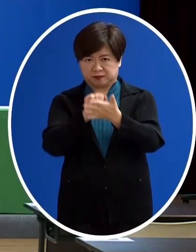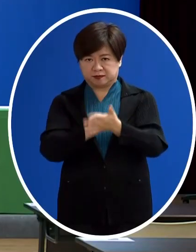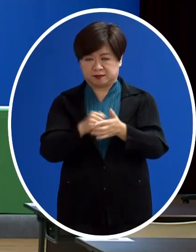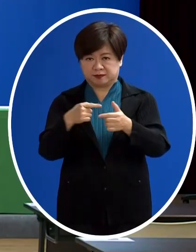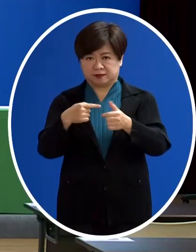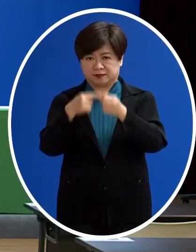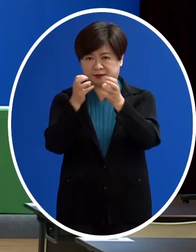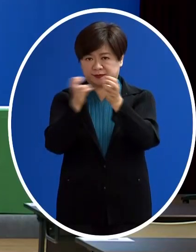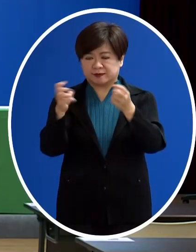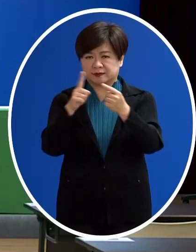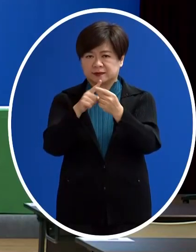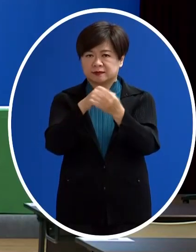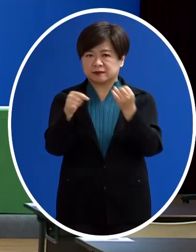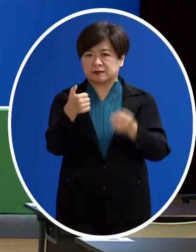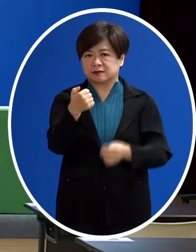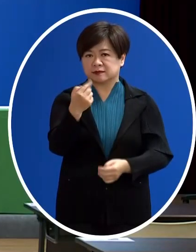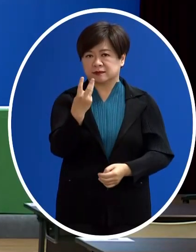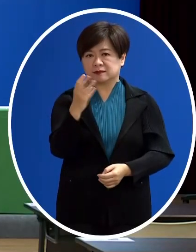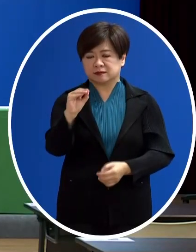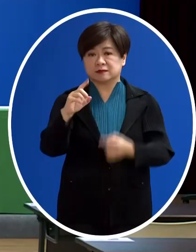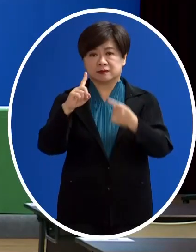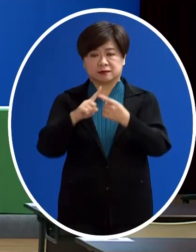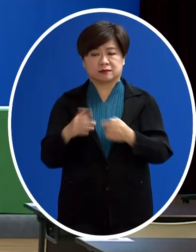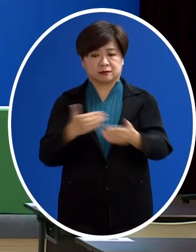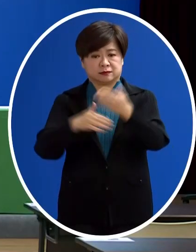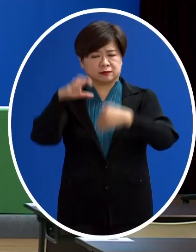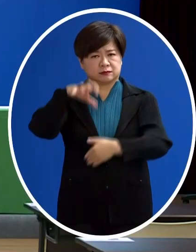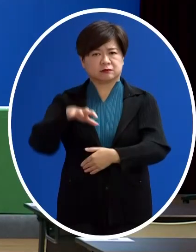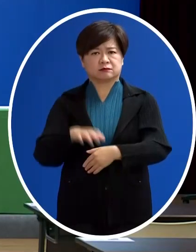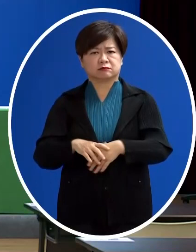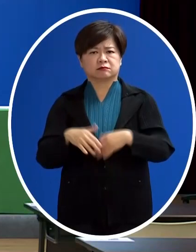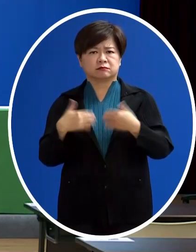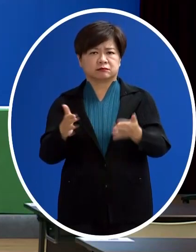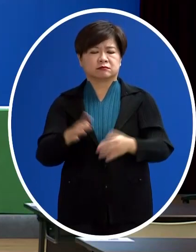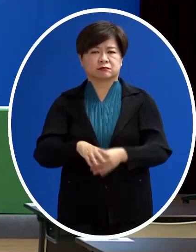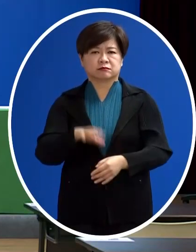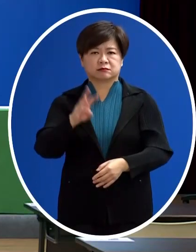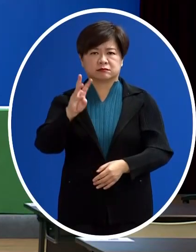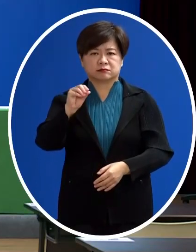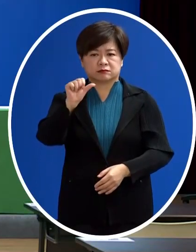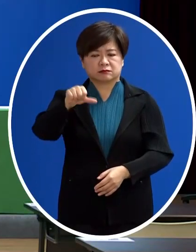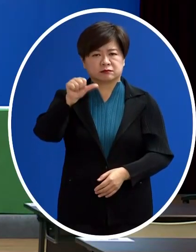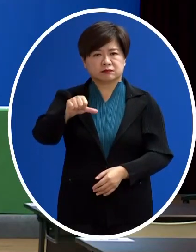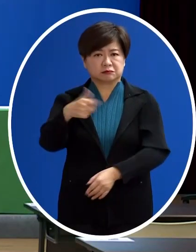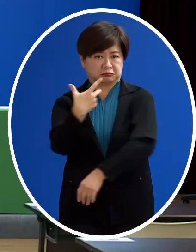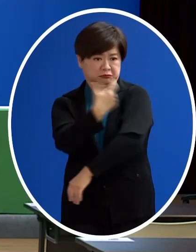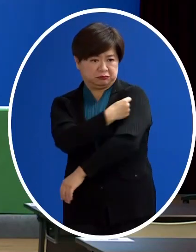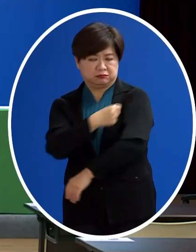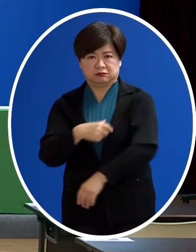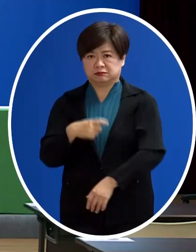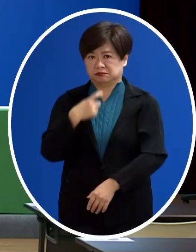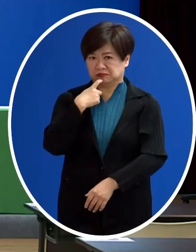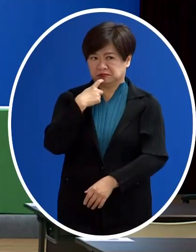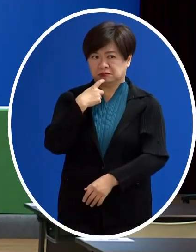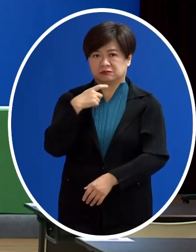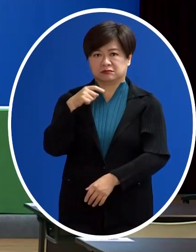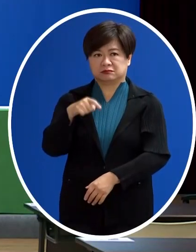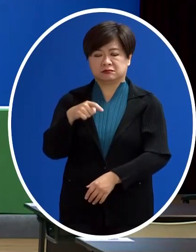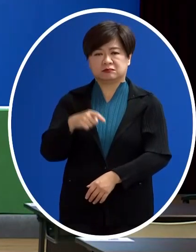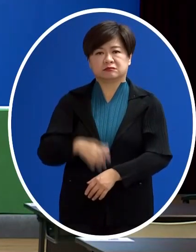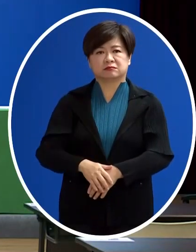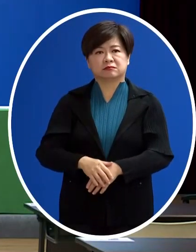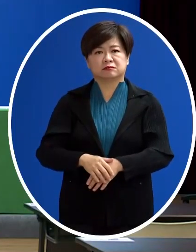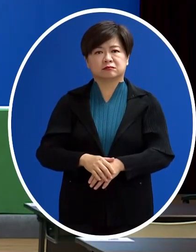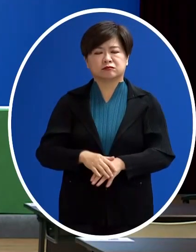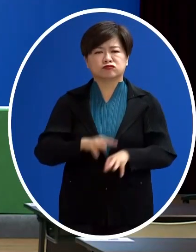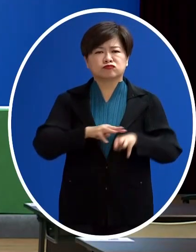的人员大约有53万人，可是交通部却只给了3.5万剂的疫苗，不晓得这些外勤的邮差或